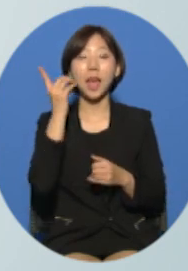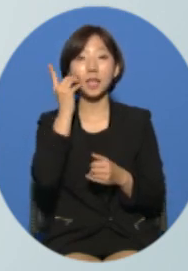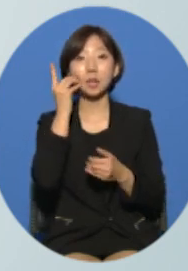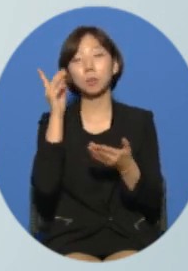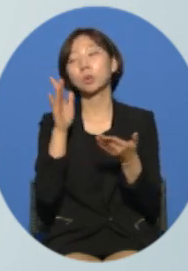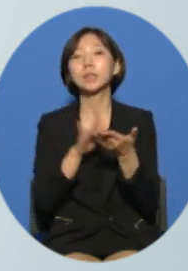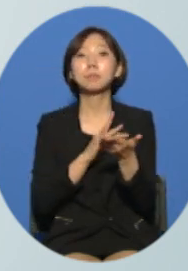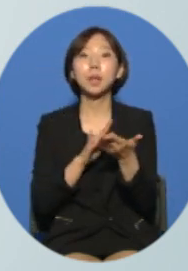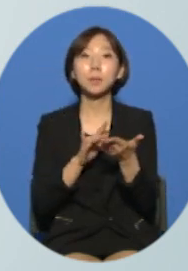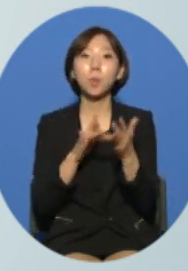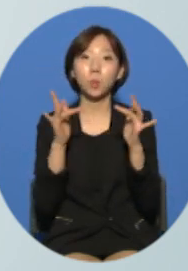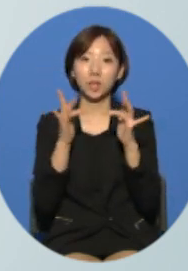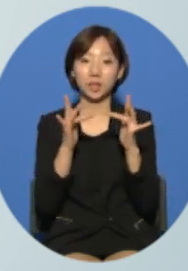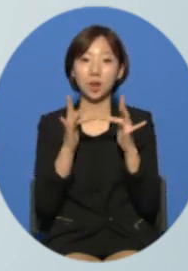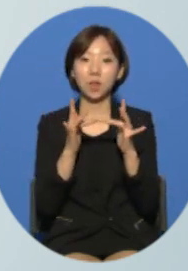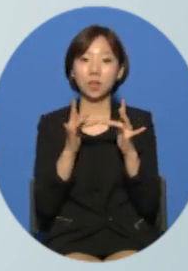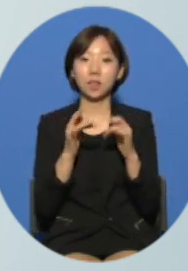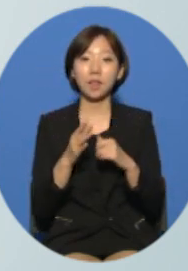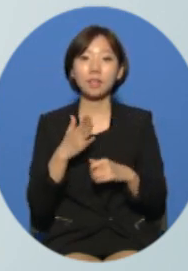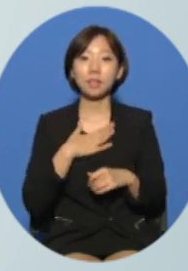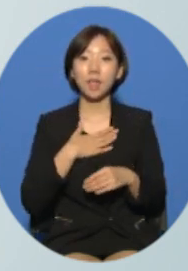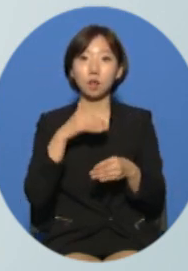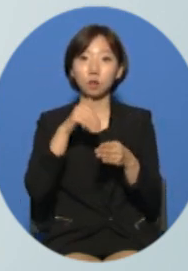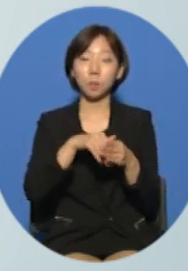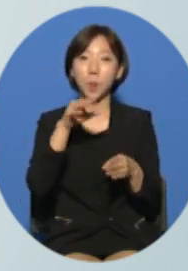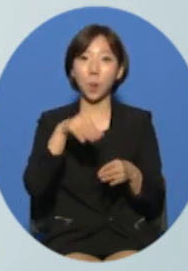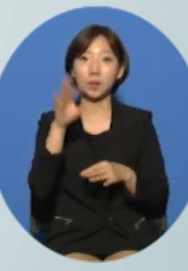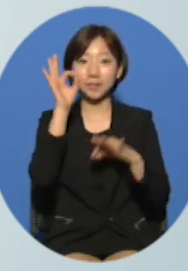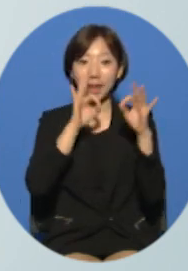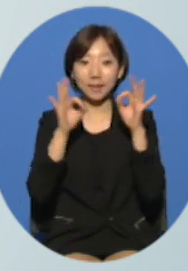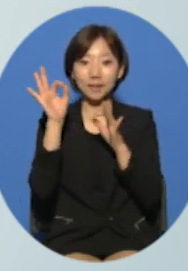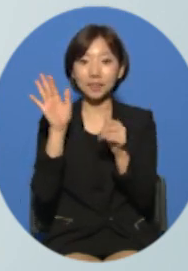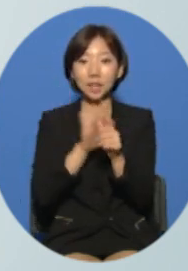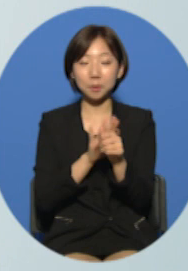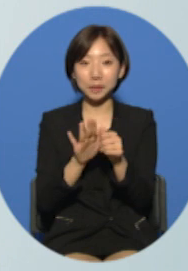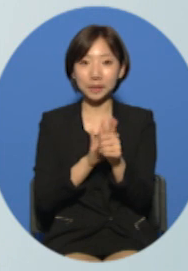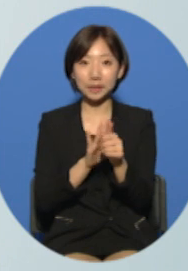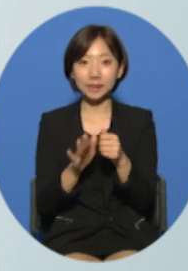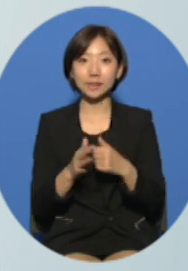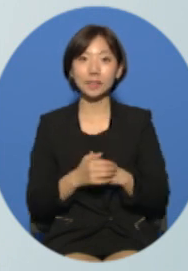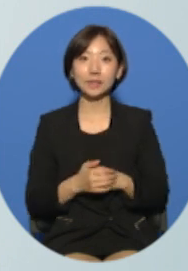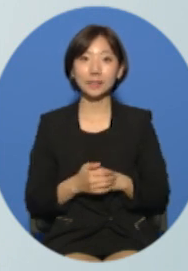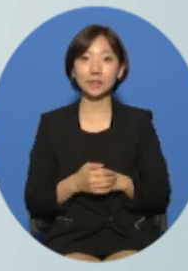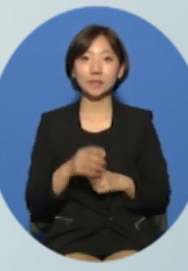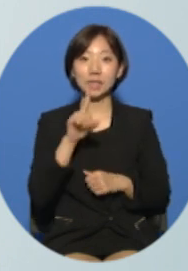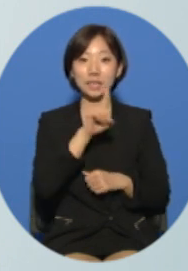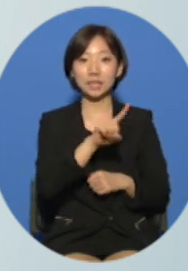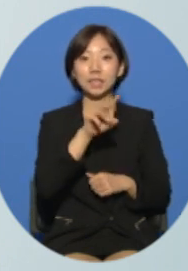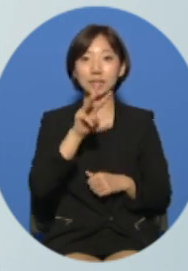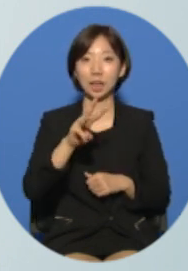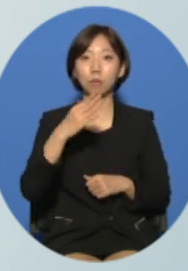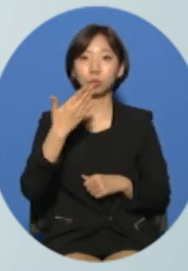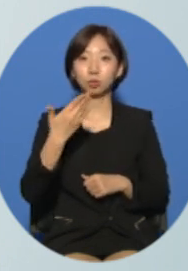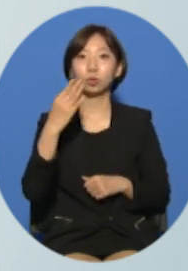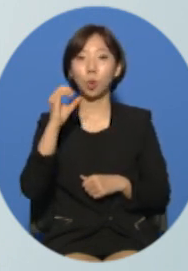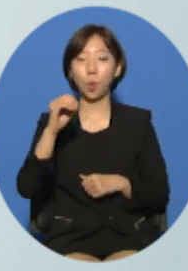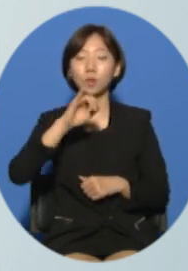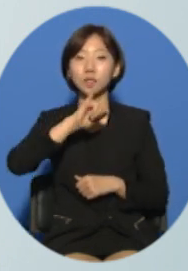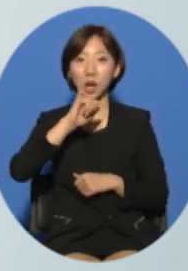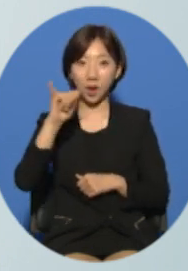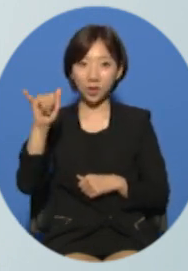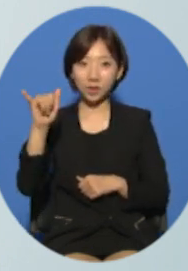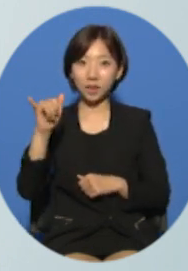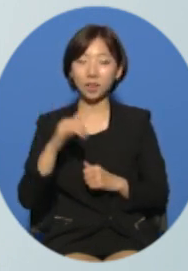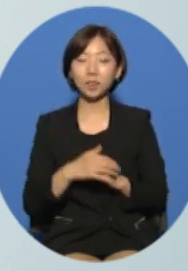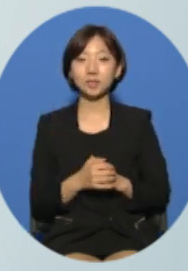이런 인터넷으로 내 투표 찾기 서비스를 통해서 확인할 수 있고요. 네. 1390 전화죠. 예, 국번